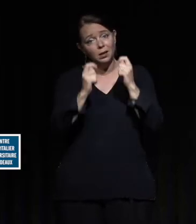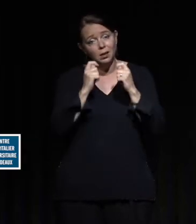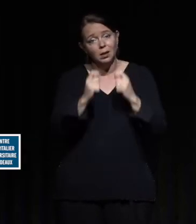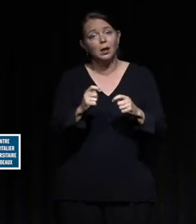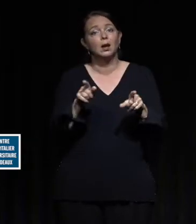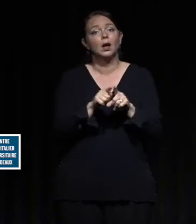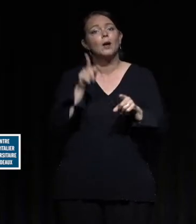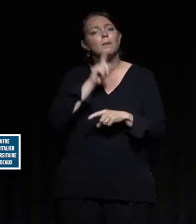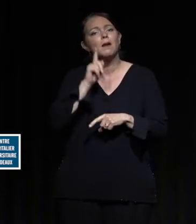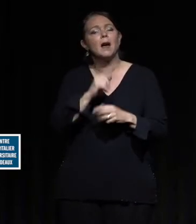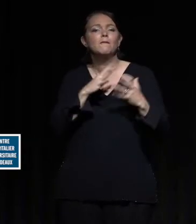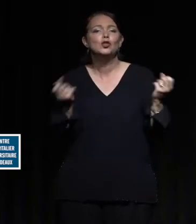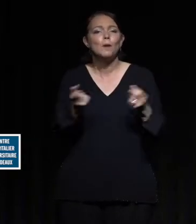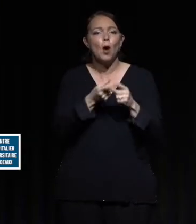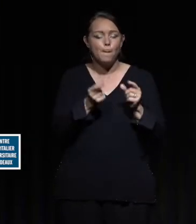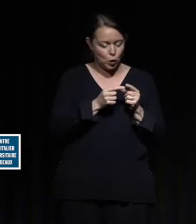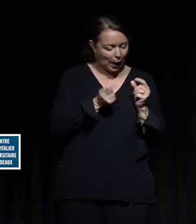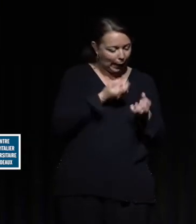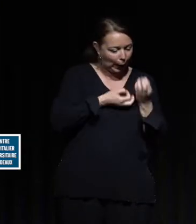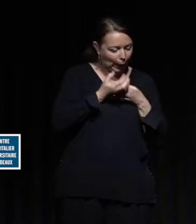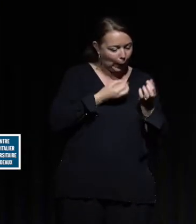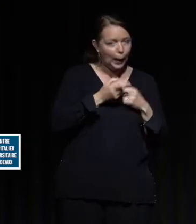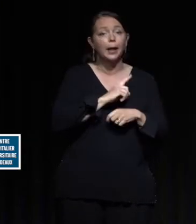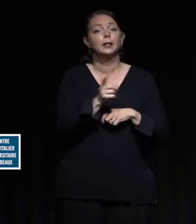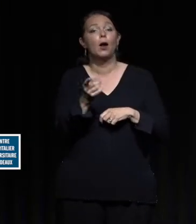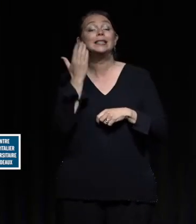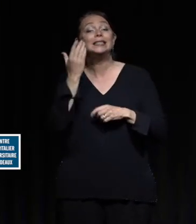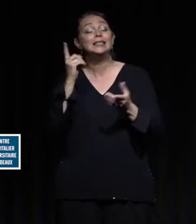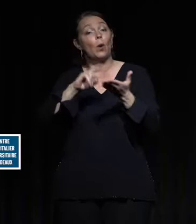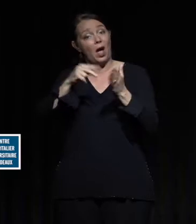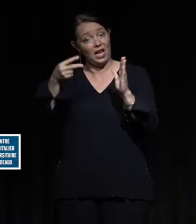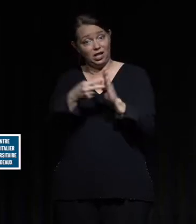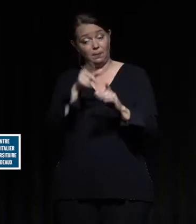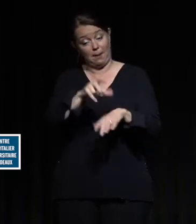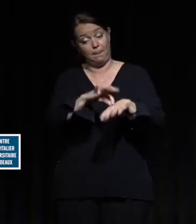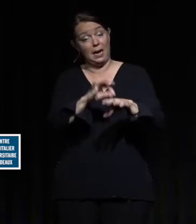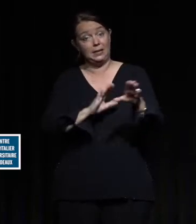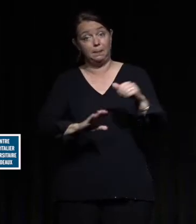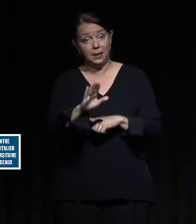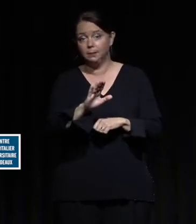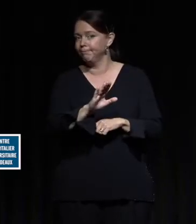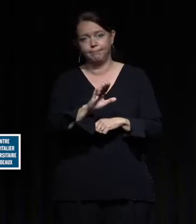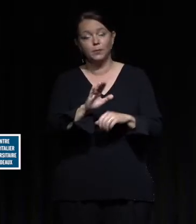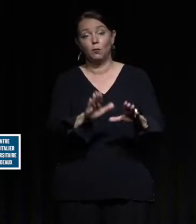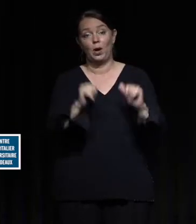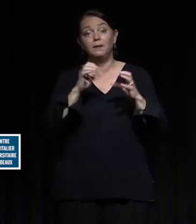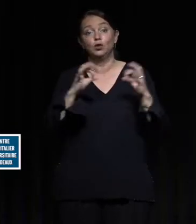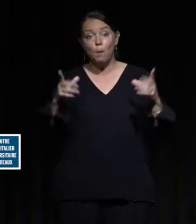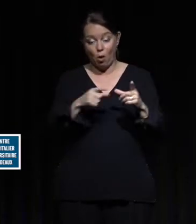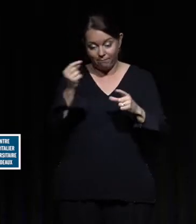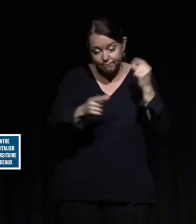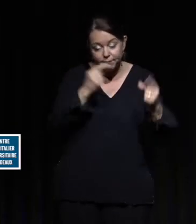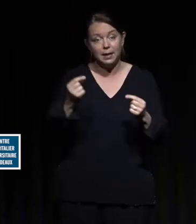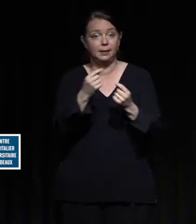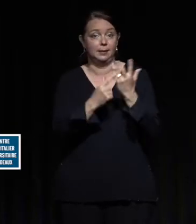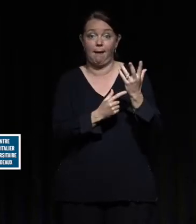dame qui voudrait manger que des graines, parce que finalement, si vous croyez au régime dans l'endométriose, vous devez éviter trop de céréales. On y